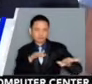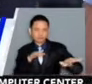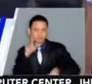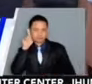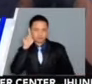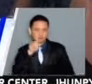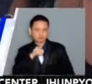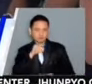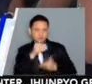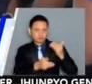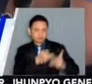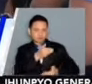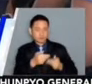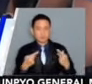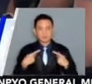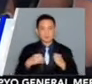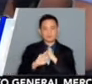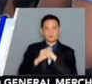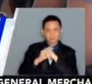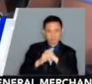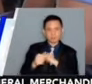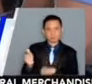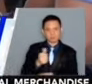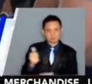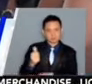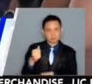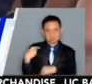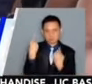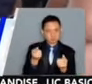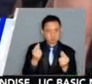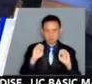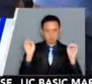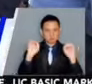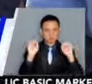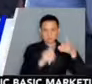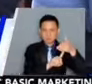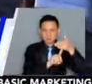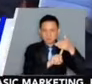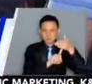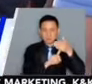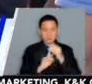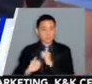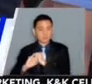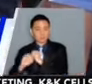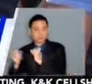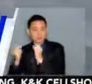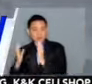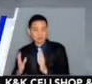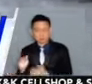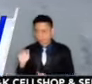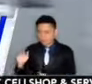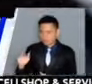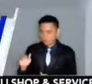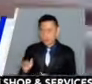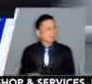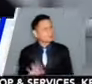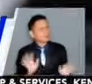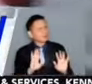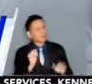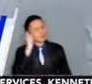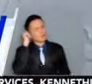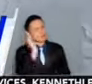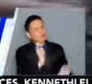at wala pa rin isinasagawang protesta. Ang ilang jeepney driver na nakausap natin, hindi na makikiisa sa transport strike ngayon dahil